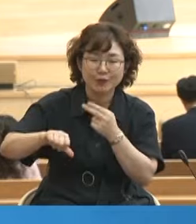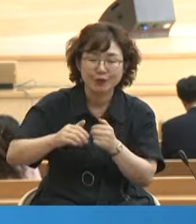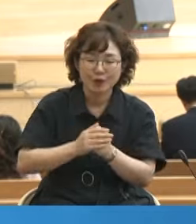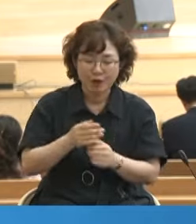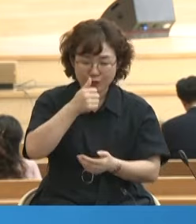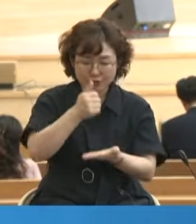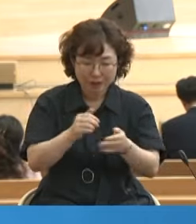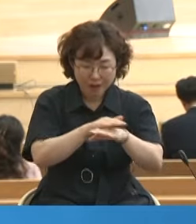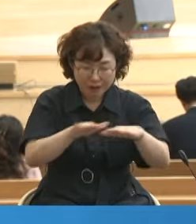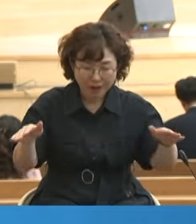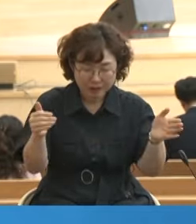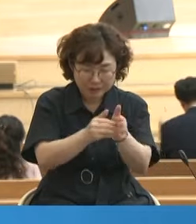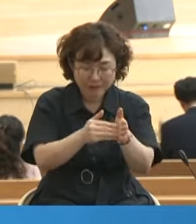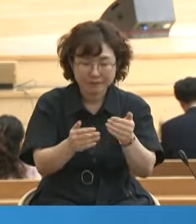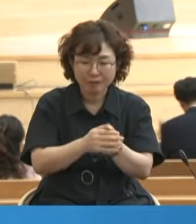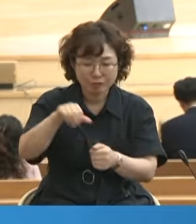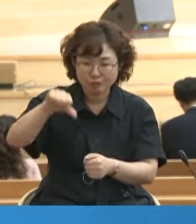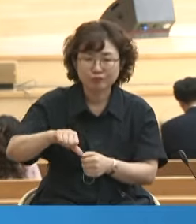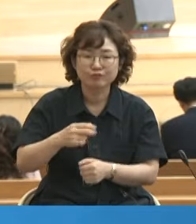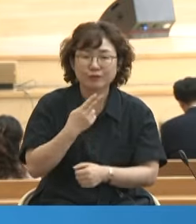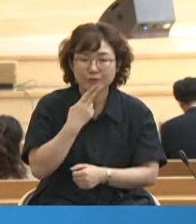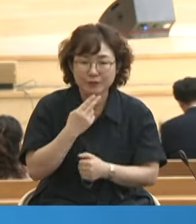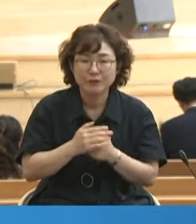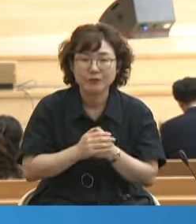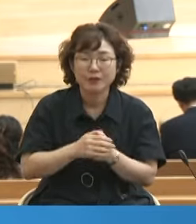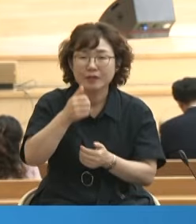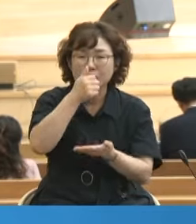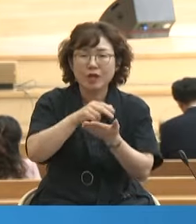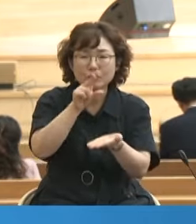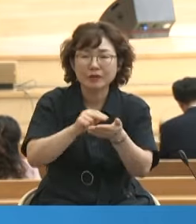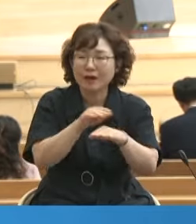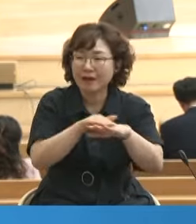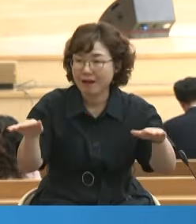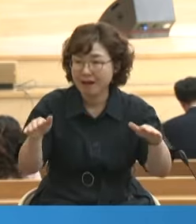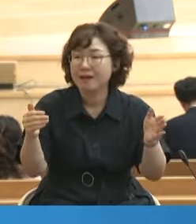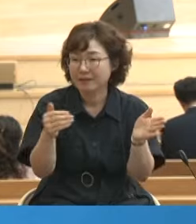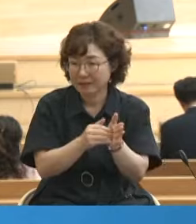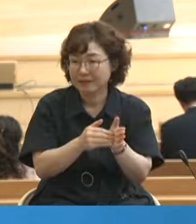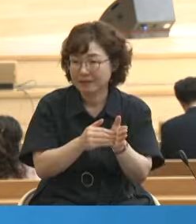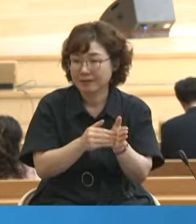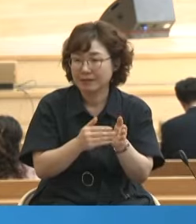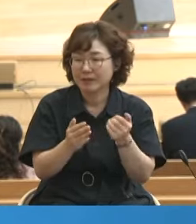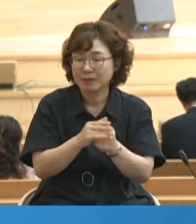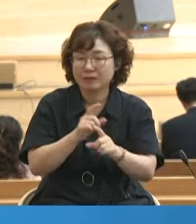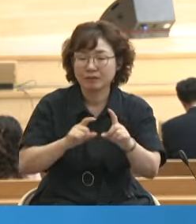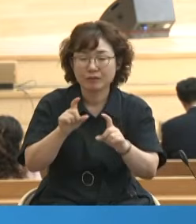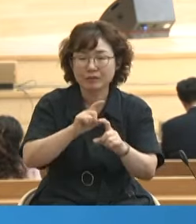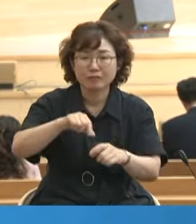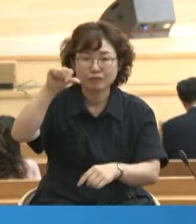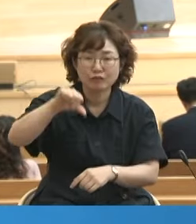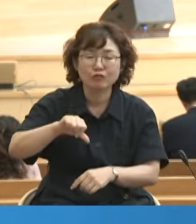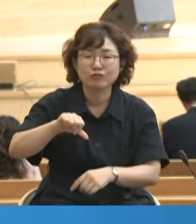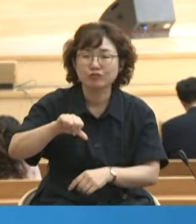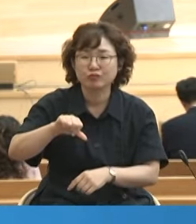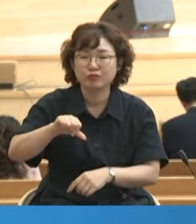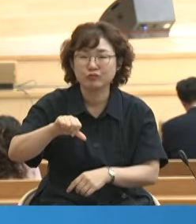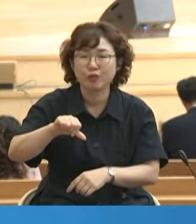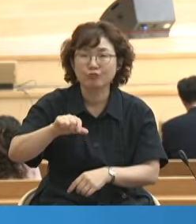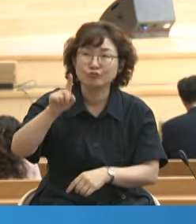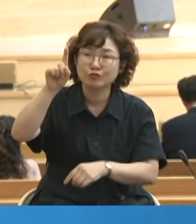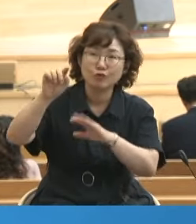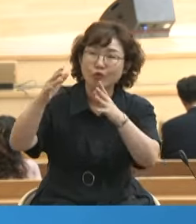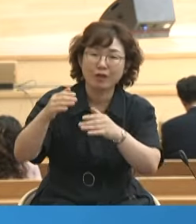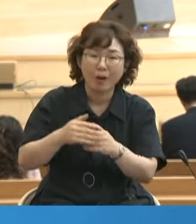죄가 해결되어졌으니까, 죄 문제가 해결되어졌으니까 더 이상 저주도